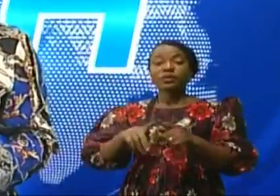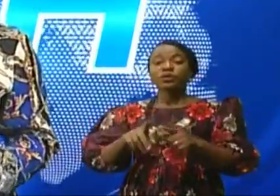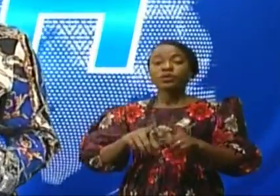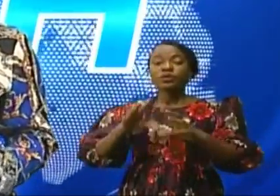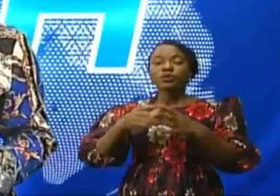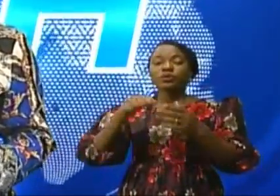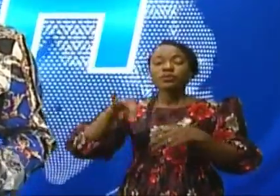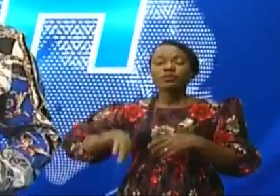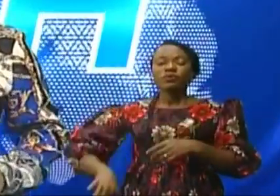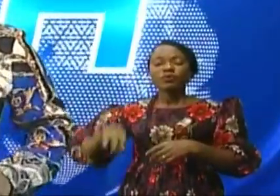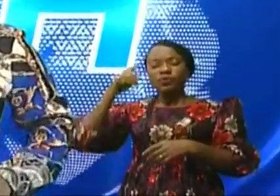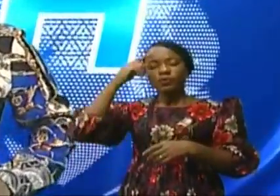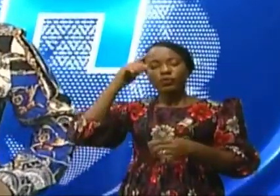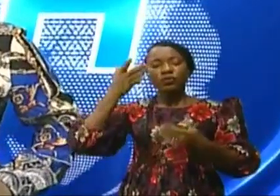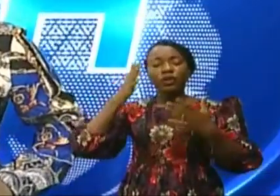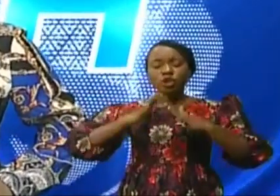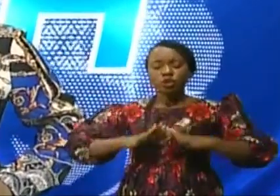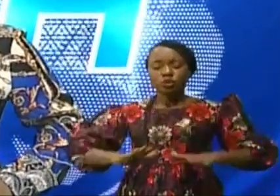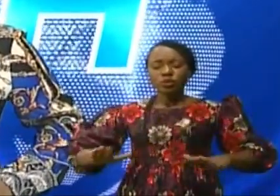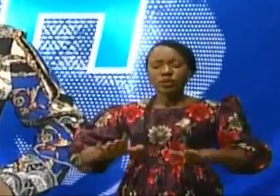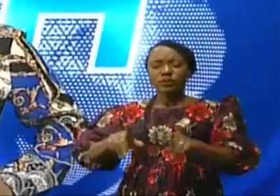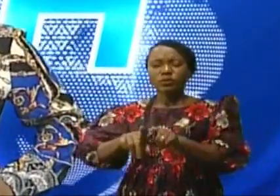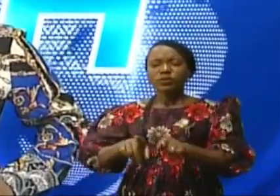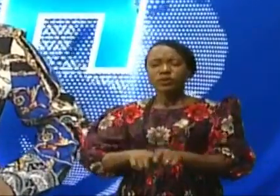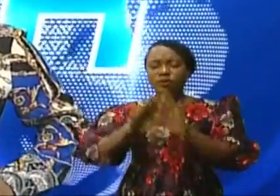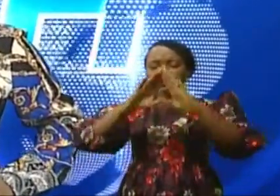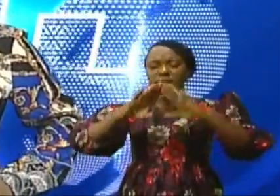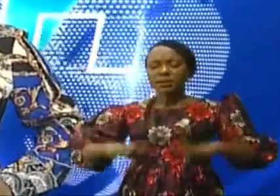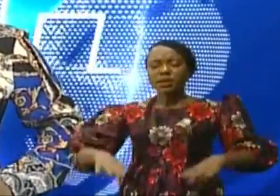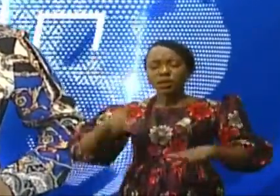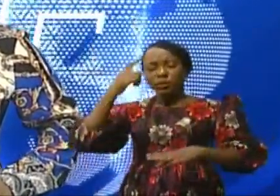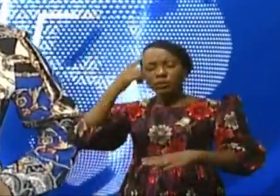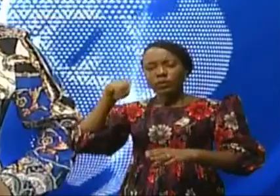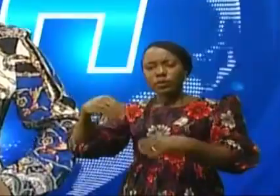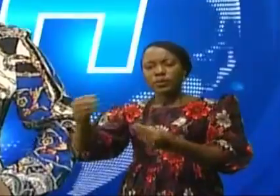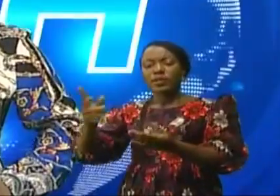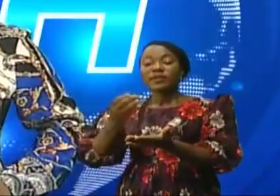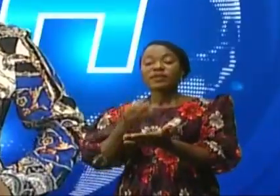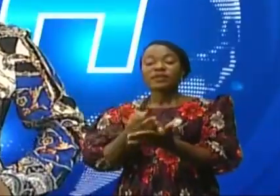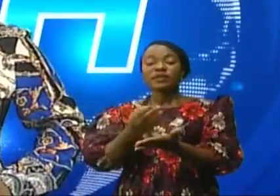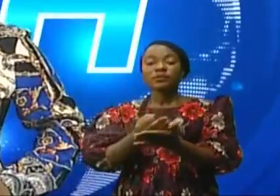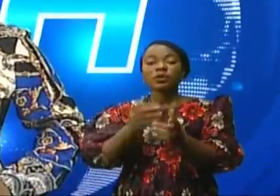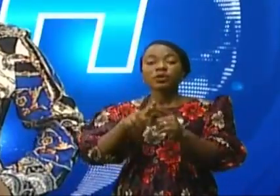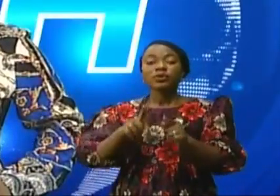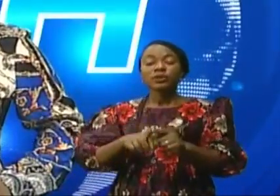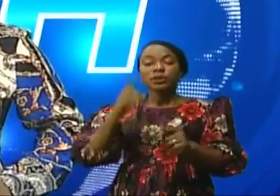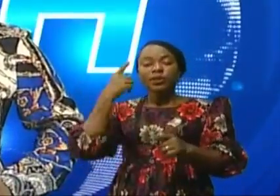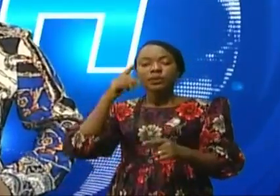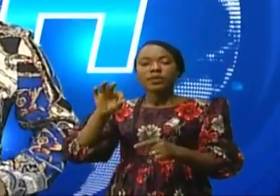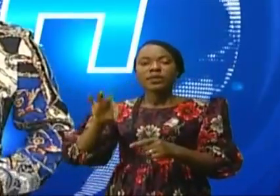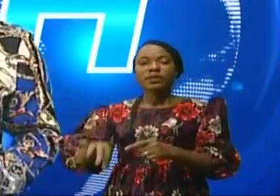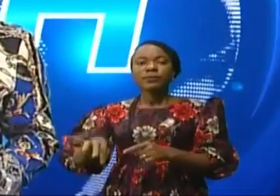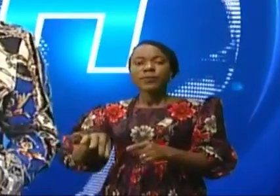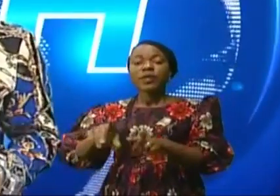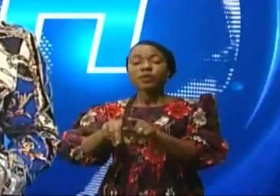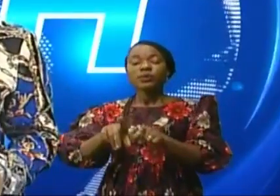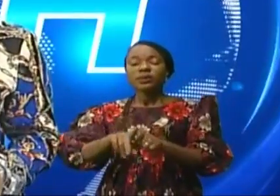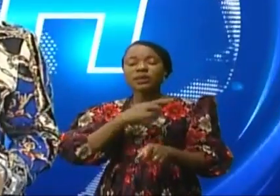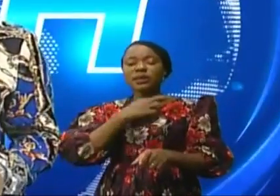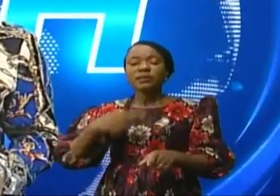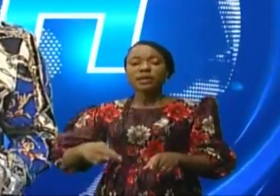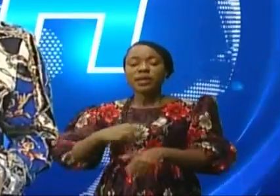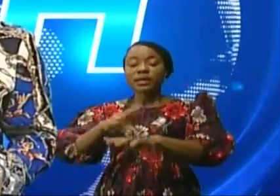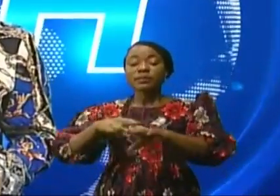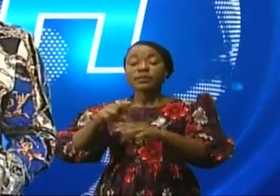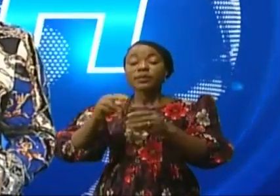en bénéficie, quel que soit le lieu de résidence, et à inscrire le financement au rang des priorités. En République démocratique